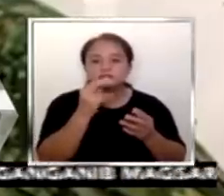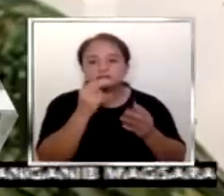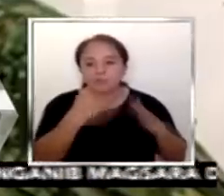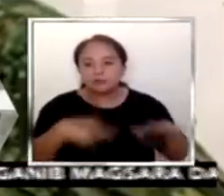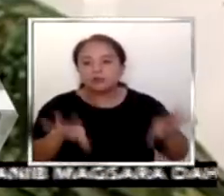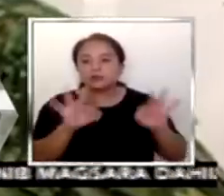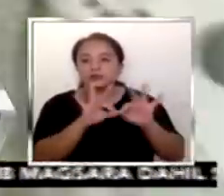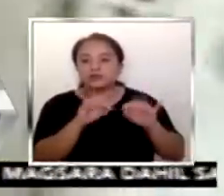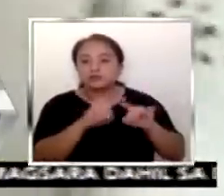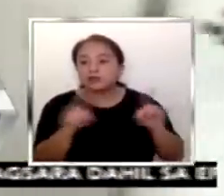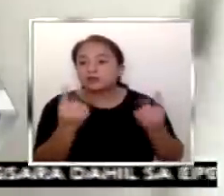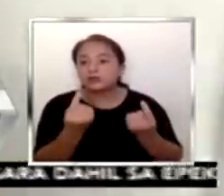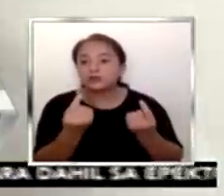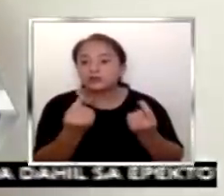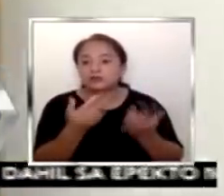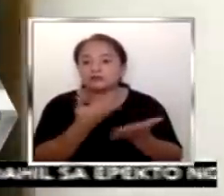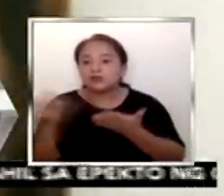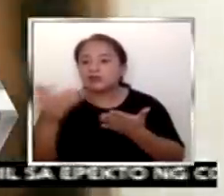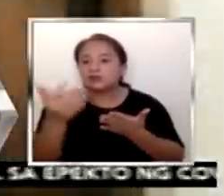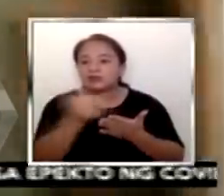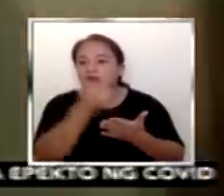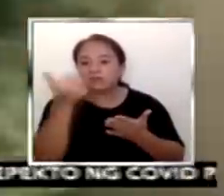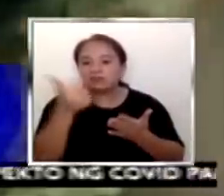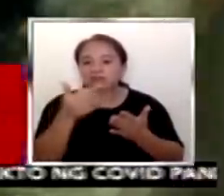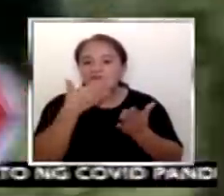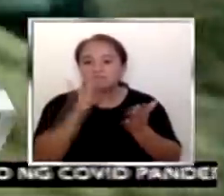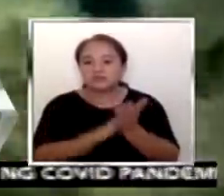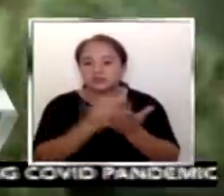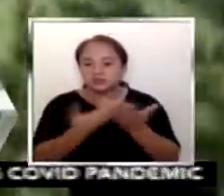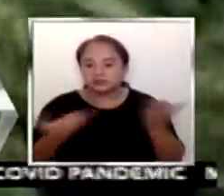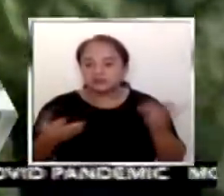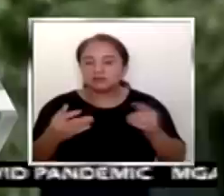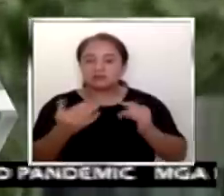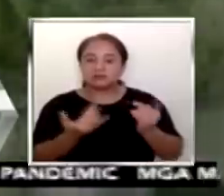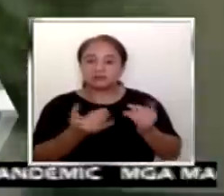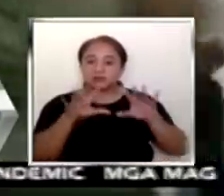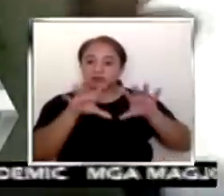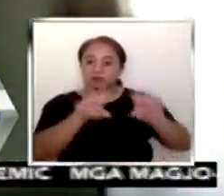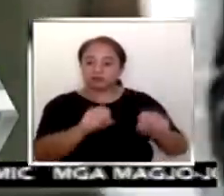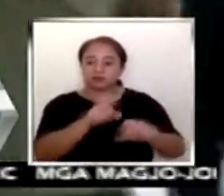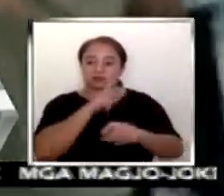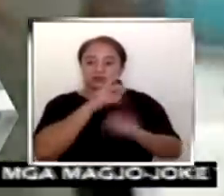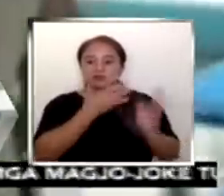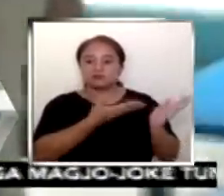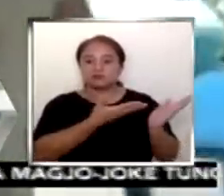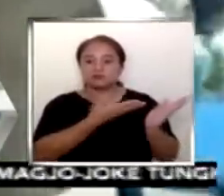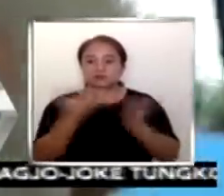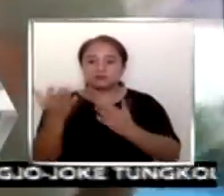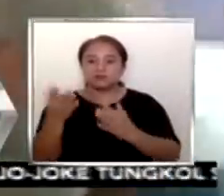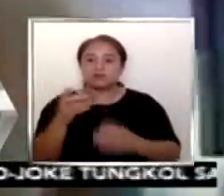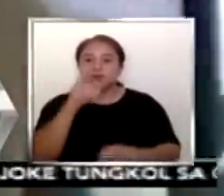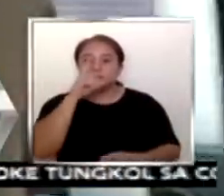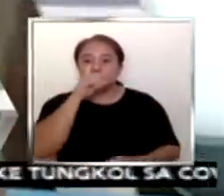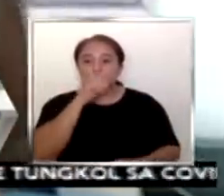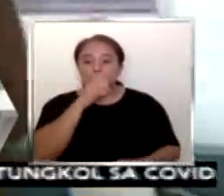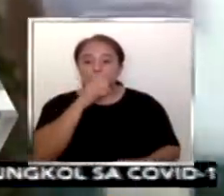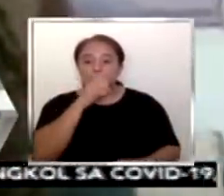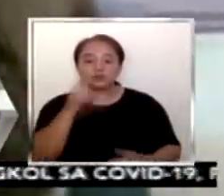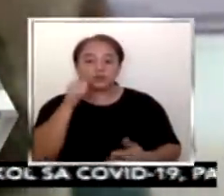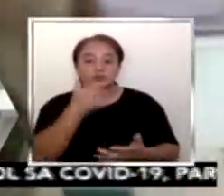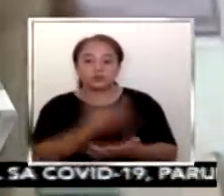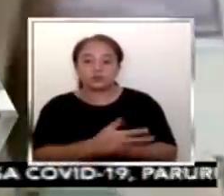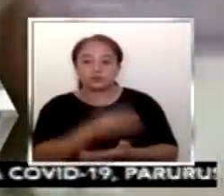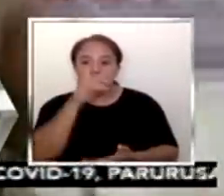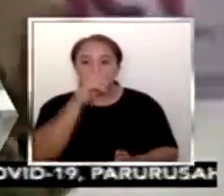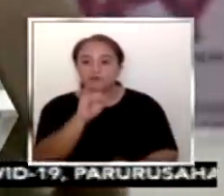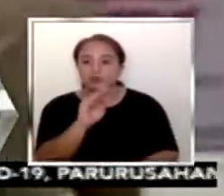bisyong walang katuturan. Nang maaresto ang suspect, nagtungo sa presinto ang 14 anyos na anak ng suspect. Nagsumbong ito na